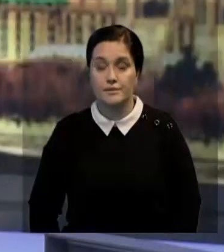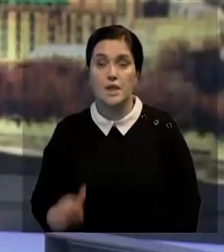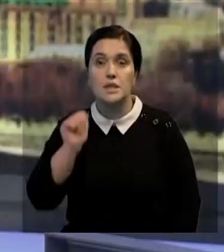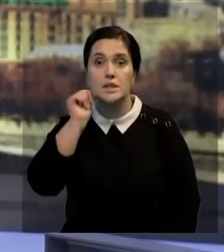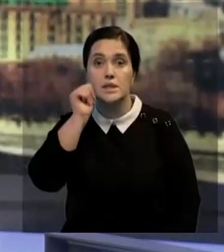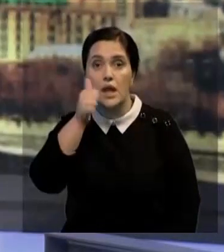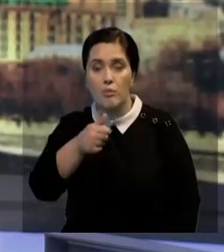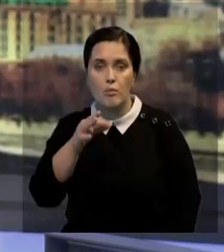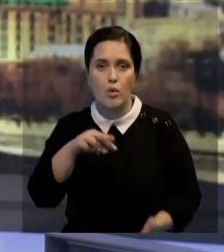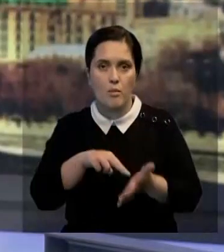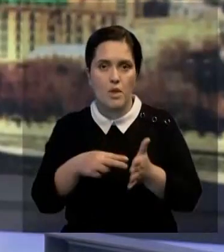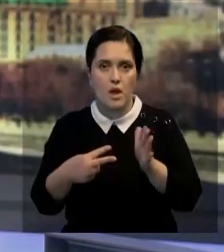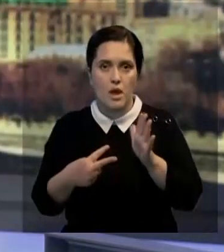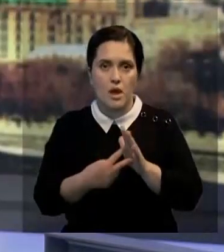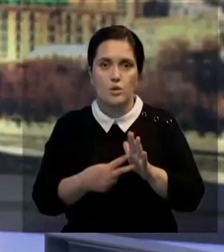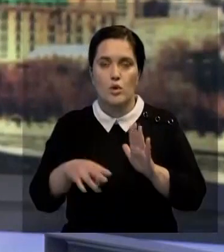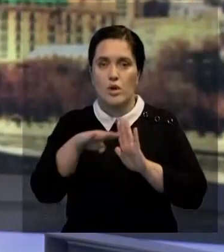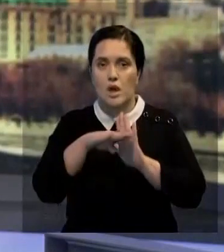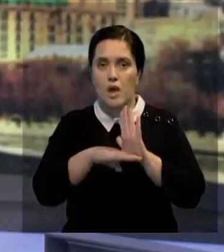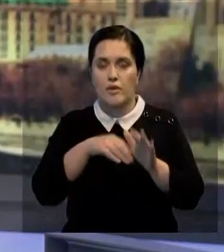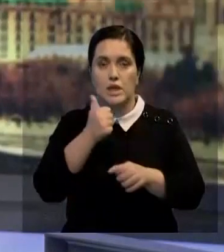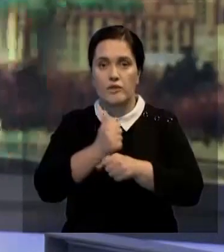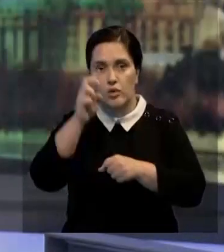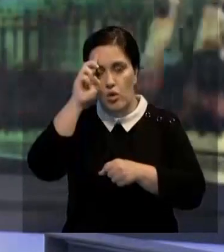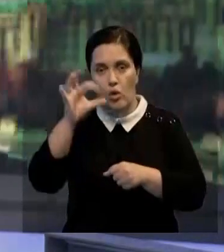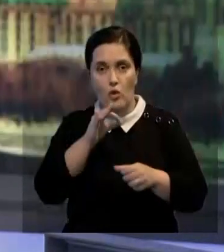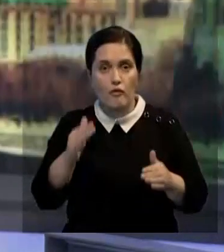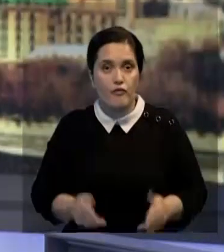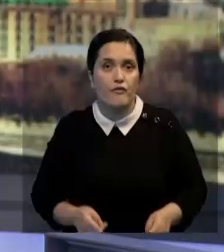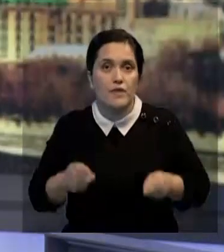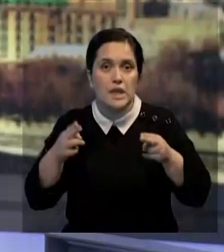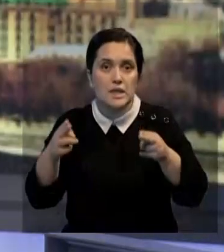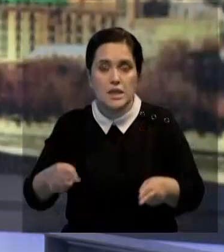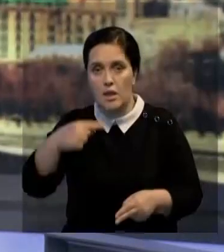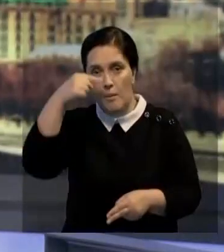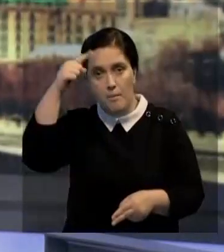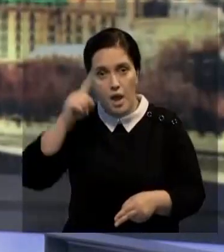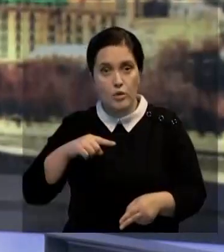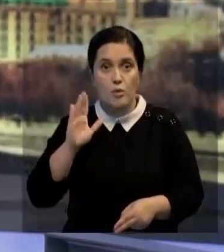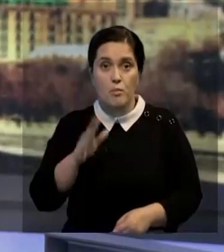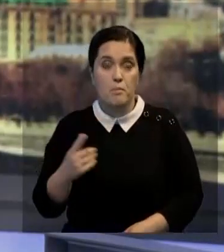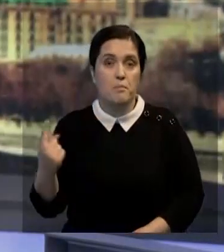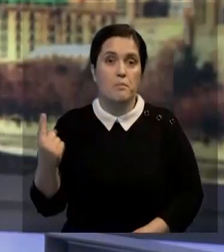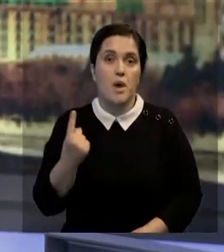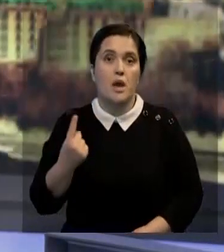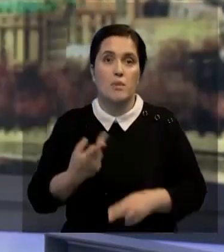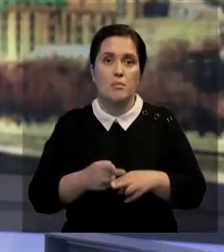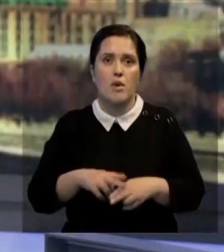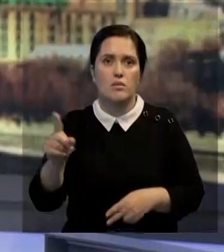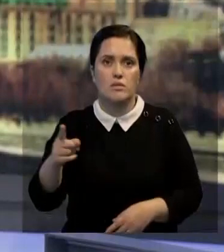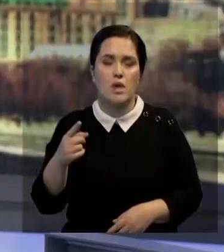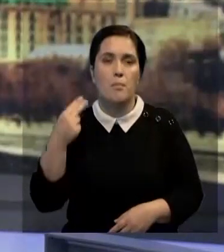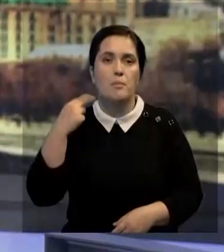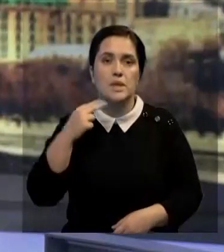А уже завтра по плану в графике главы государства официальный визит в Баку. Первый для Касым Жомарта Токаева с момента его президентской карьеры.